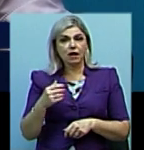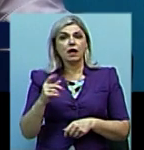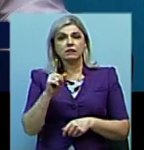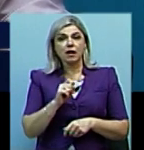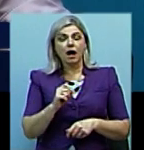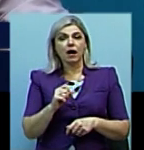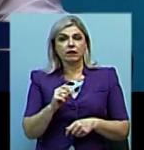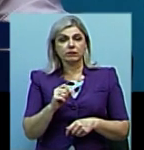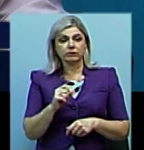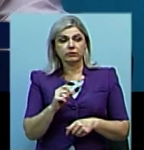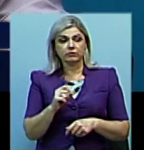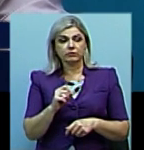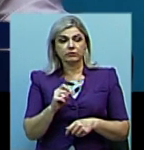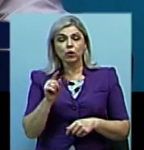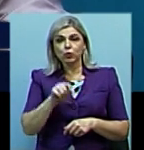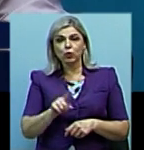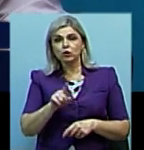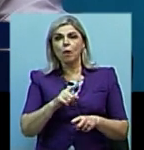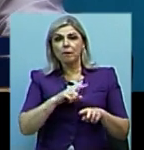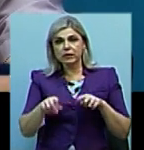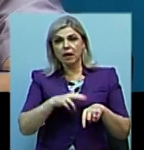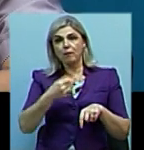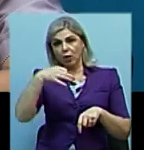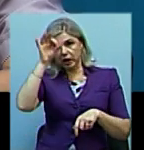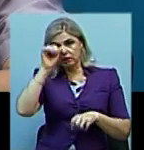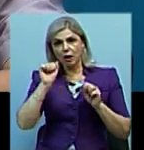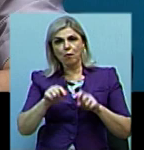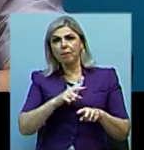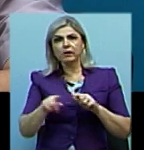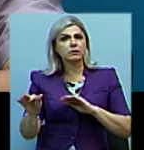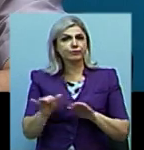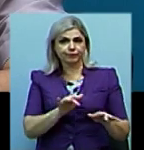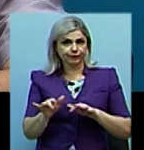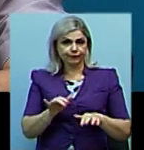що швидше поліція зможе реагувати на